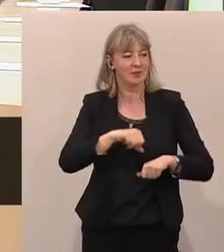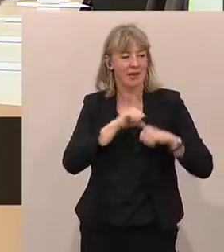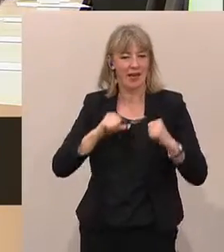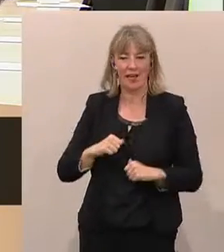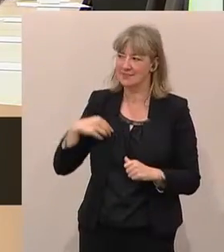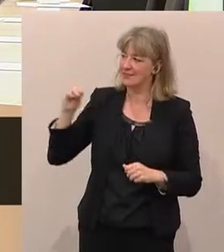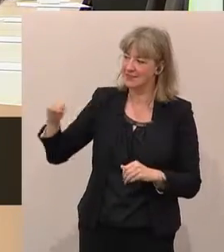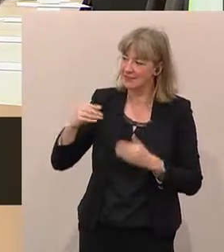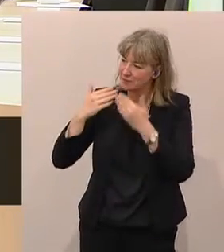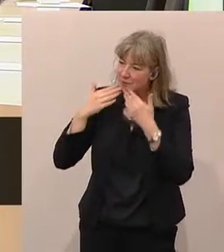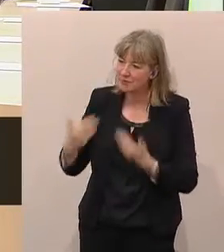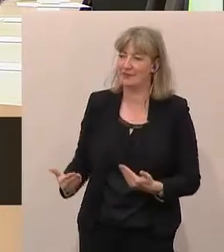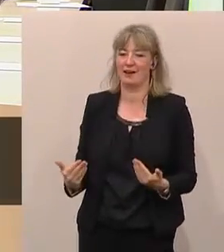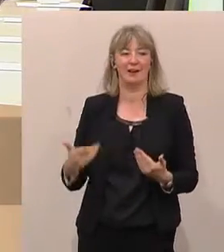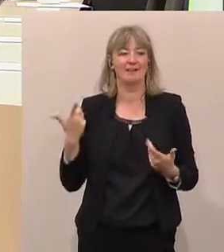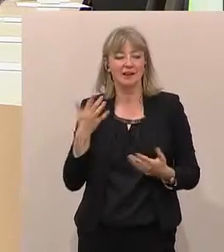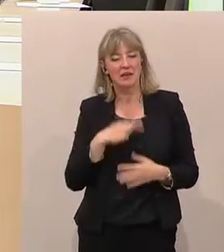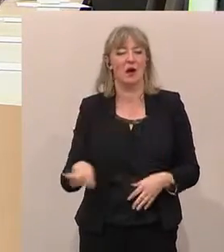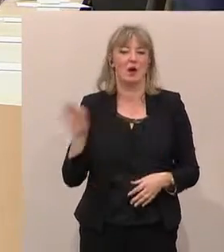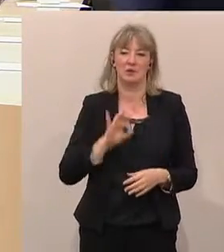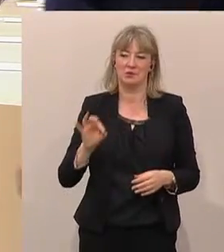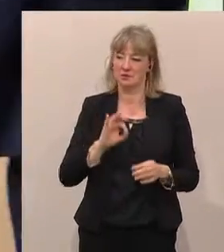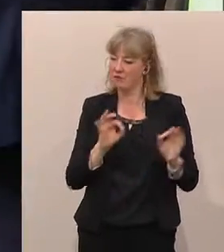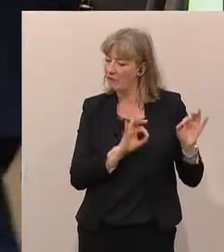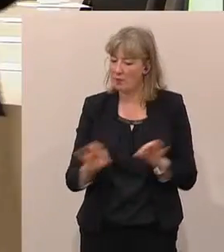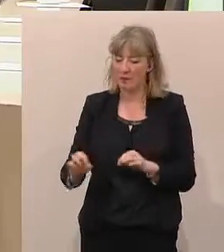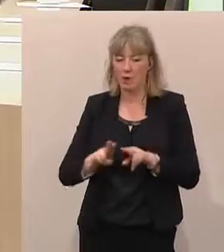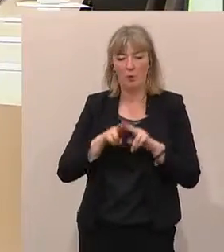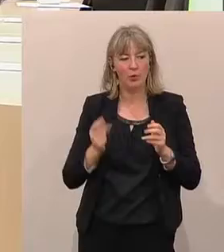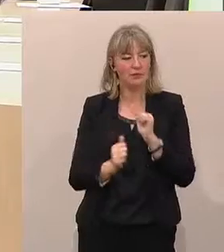am Wort Angelika Winzig, ÖVP-Budgetsprecherin. Die Aufbereitung des